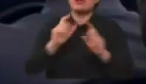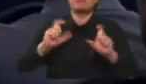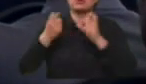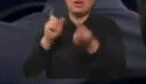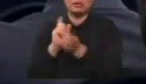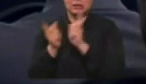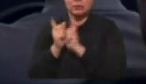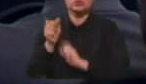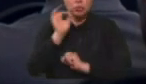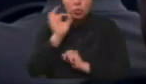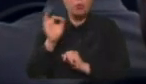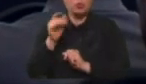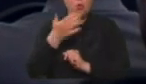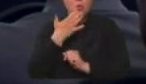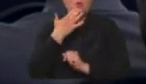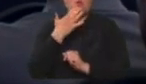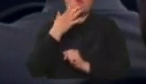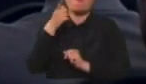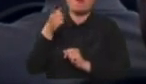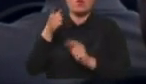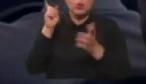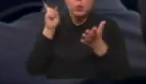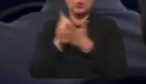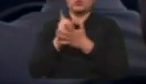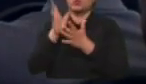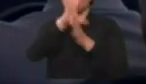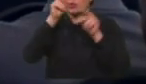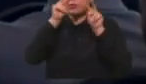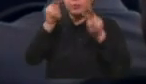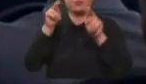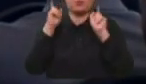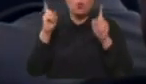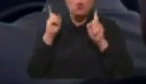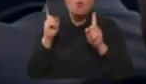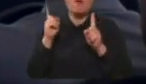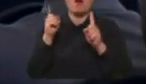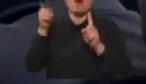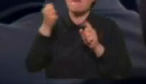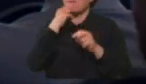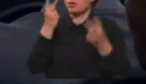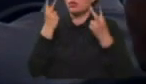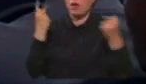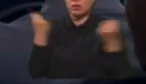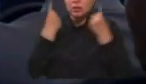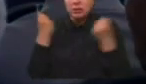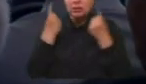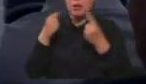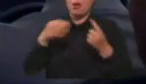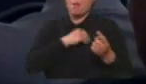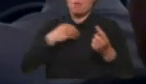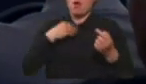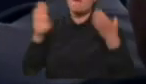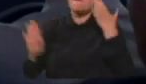przypadki. I dobrze. Wreszcie wszyscy zwróciliśmy uwagę na to bardzo ważne zjawisko, które w